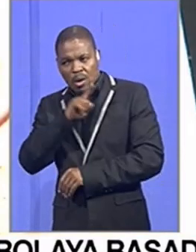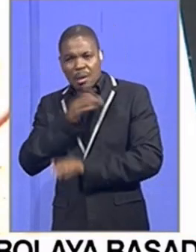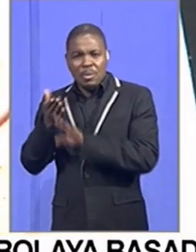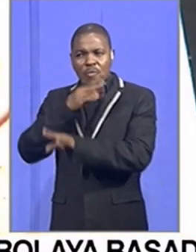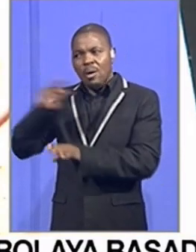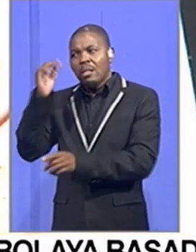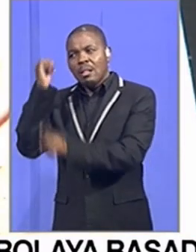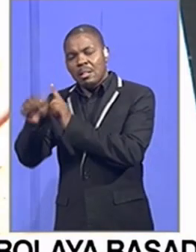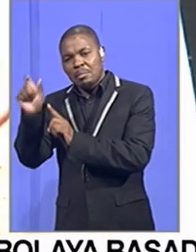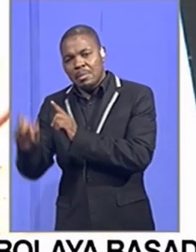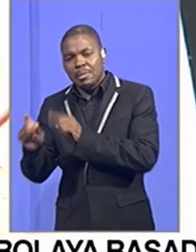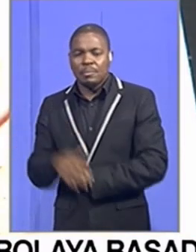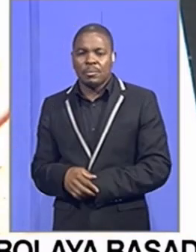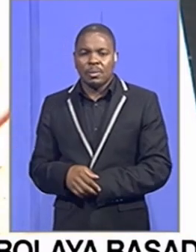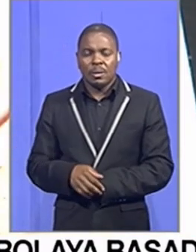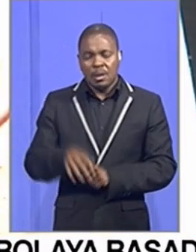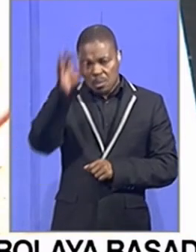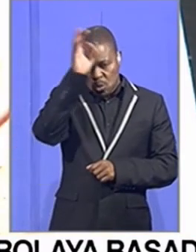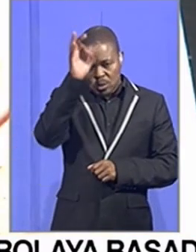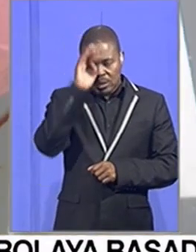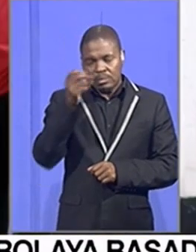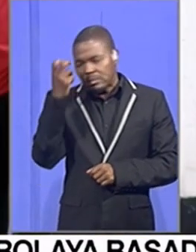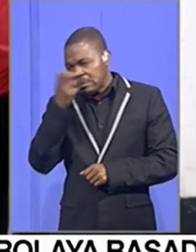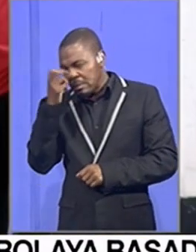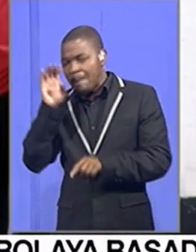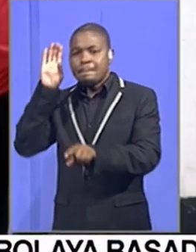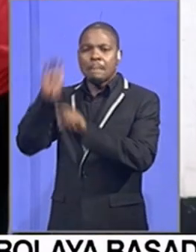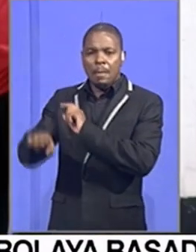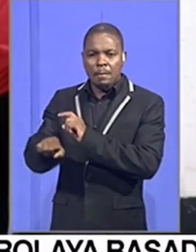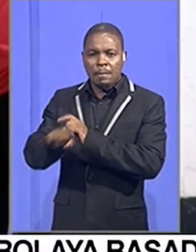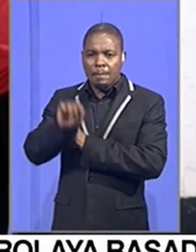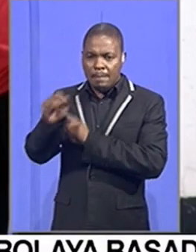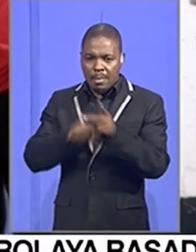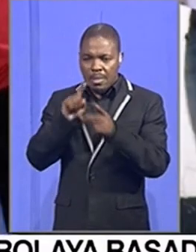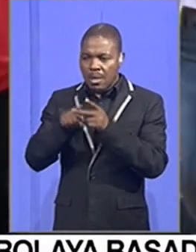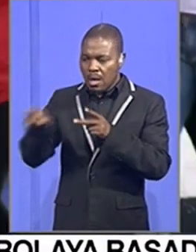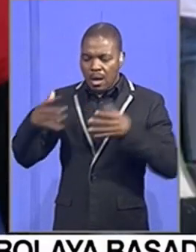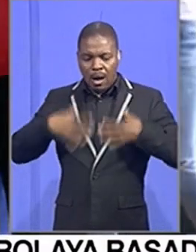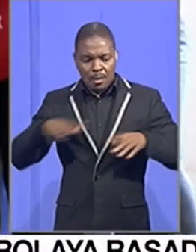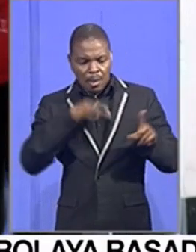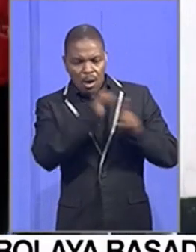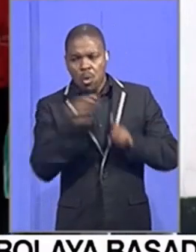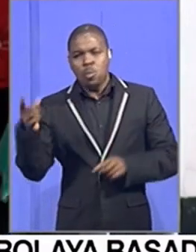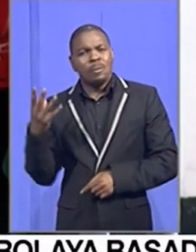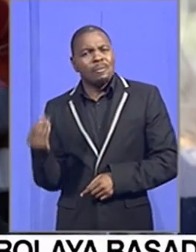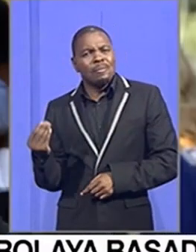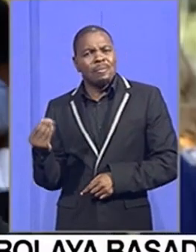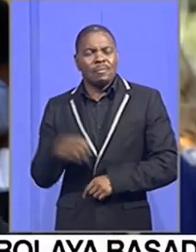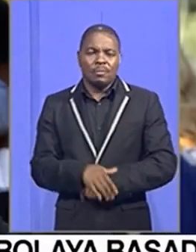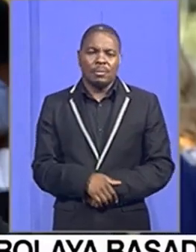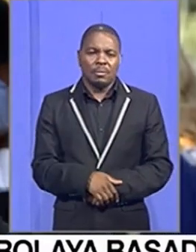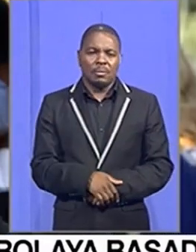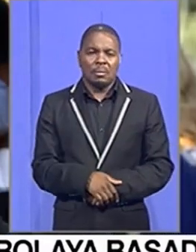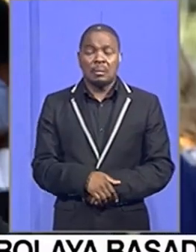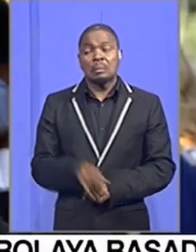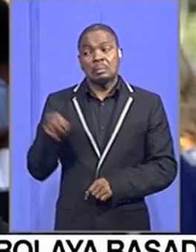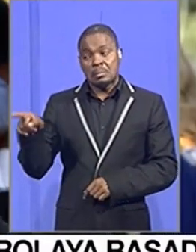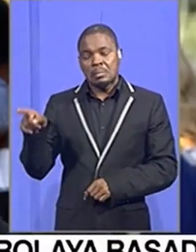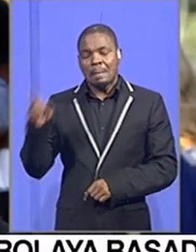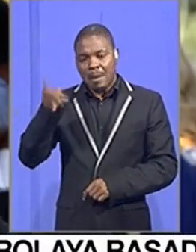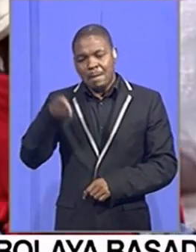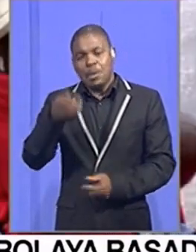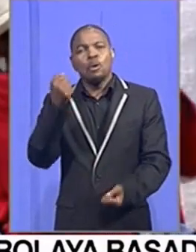ye nngwe. Go pego maphodisa a gonne go molota mohlala gomme ba mo hwetša a na le diaparo tša Mokwane. Go be go lebeletswe gore Motsisi